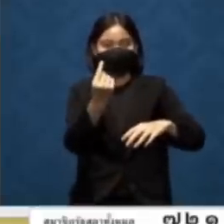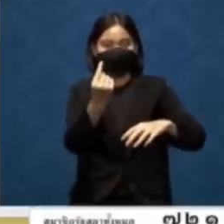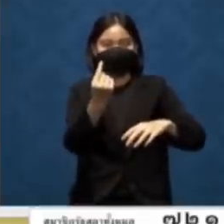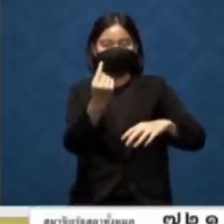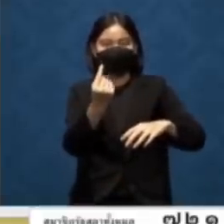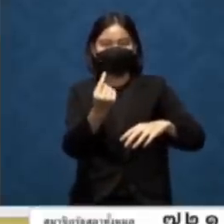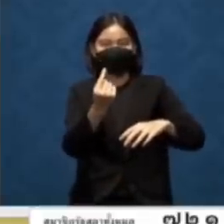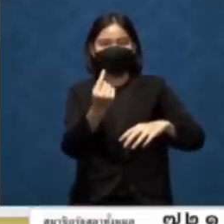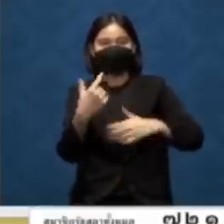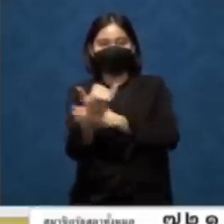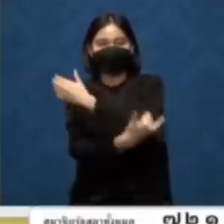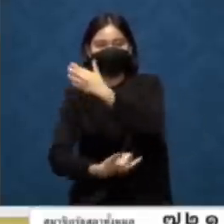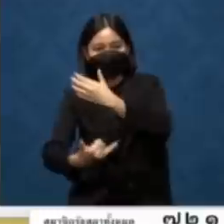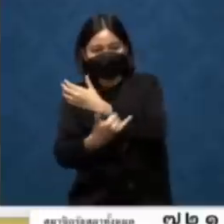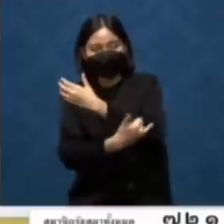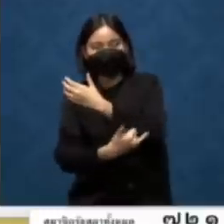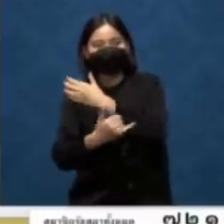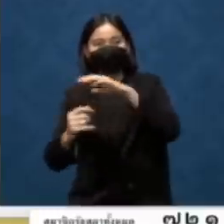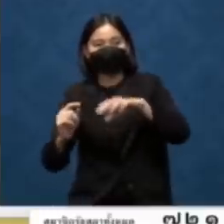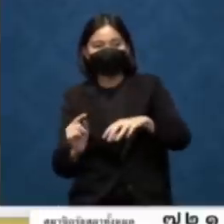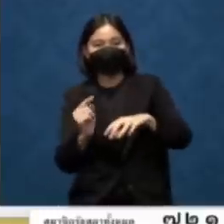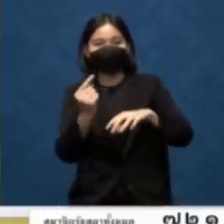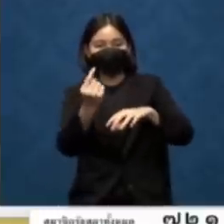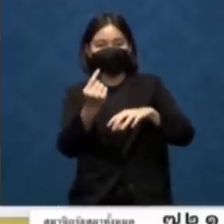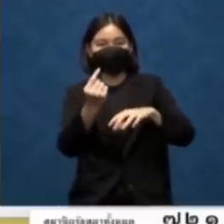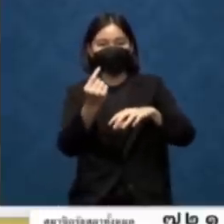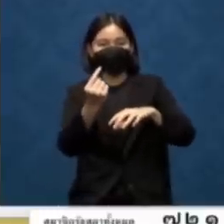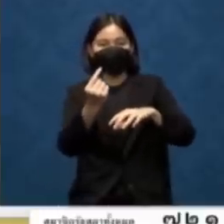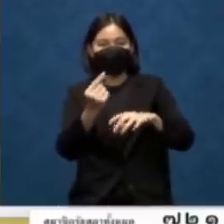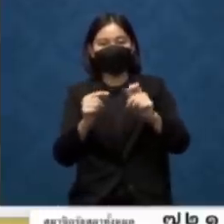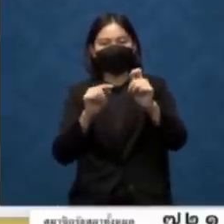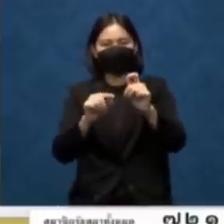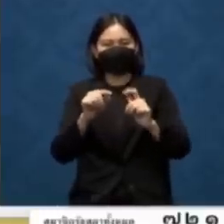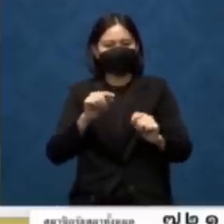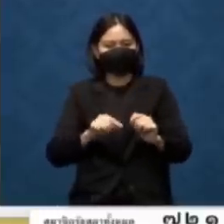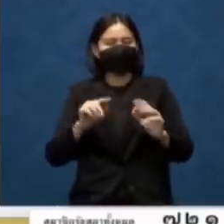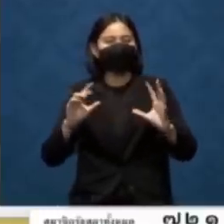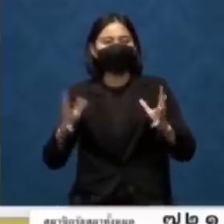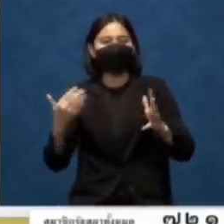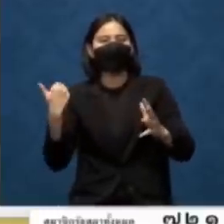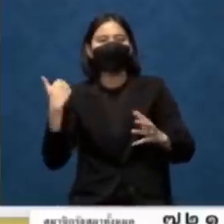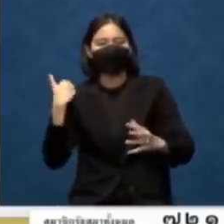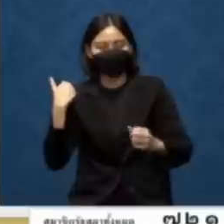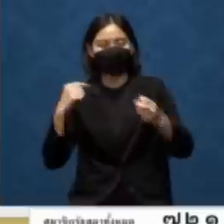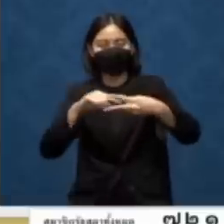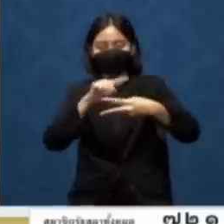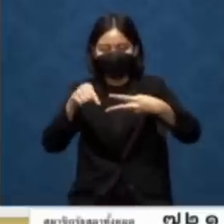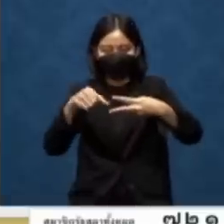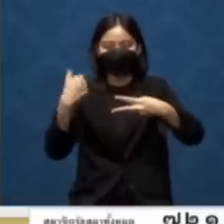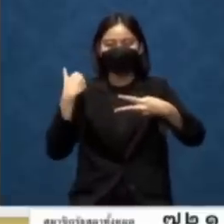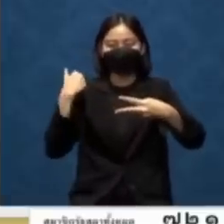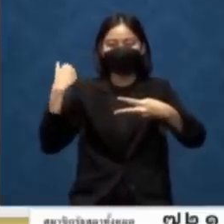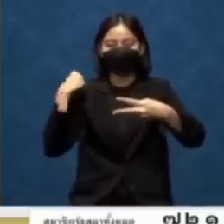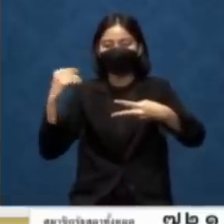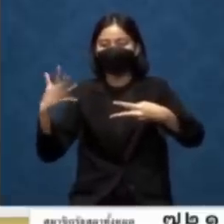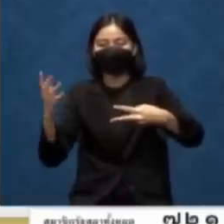ลกใบนี้มีประเทศที่เป็นรฐเดียว แล้วก็ไม่มีภมิภาคมีทั้งสองแบบครับดันั้นการมีหอไม่มีภมิภ